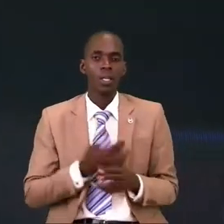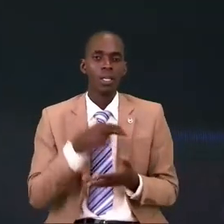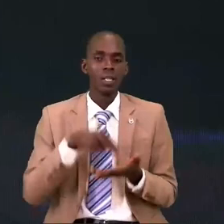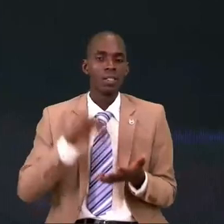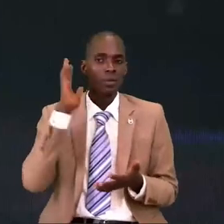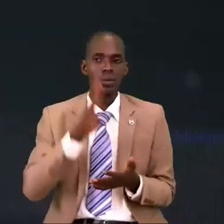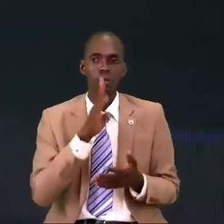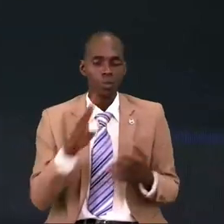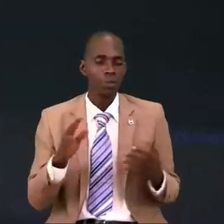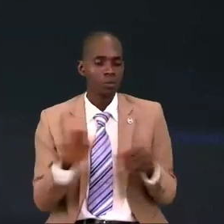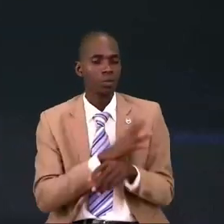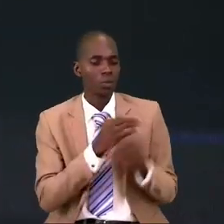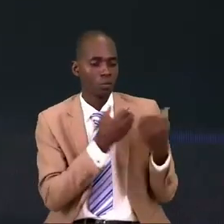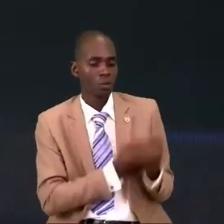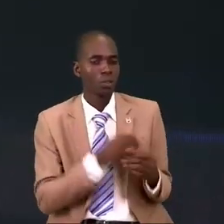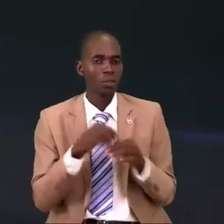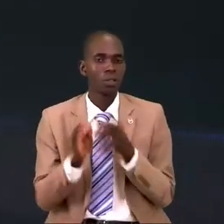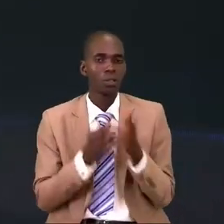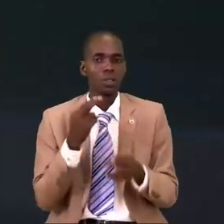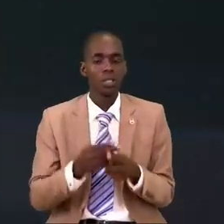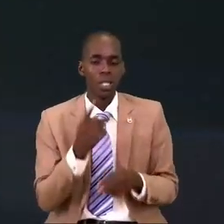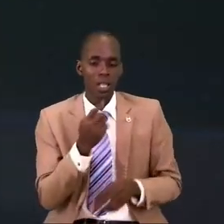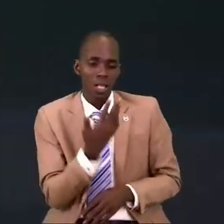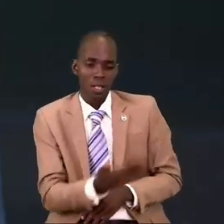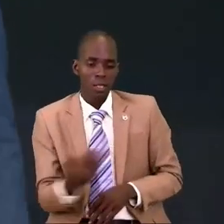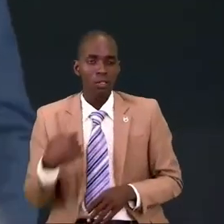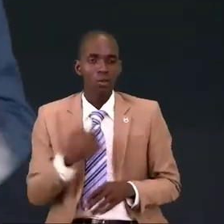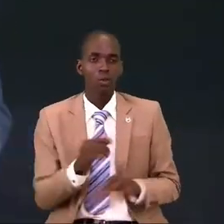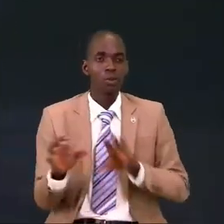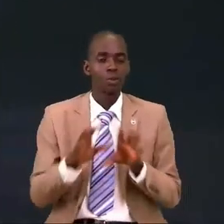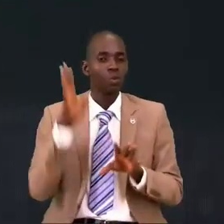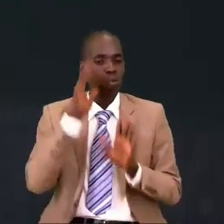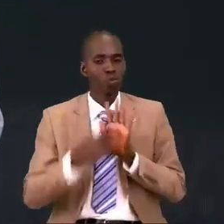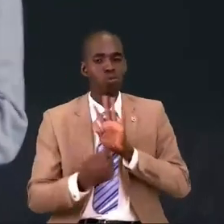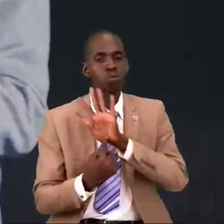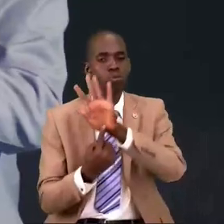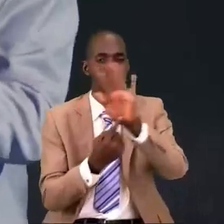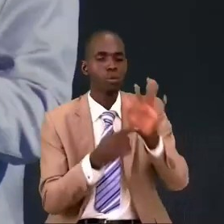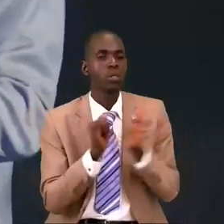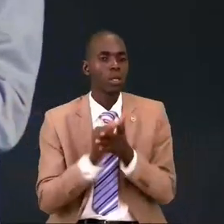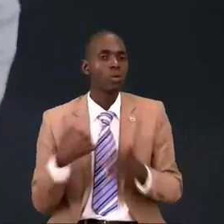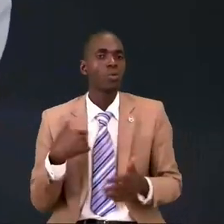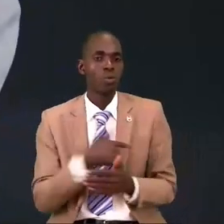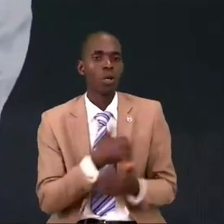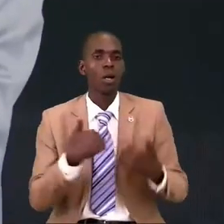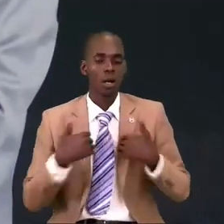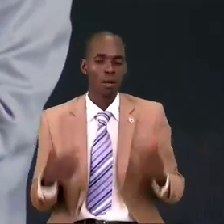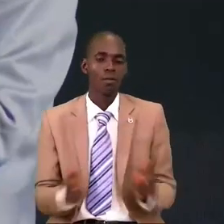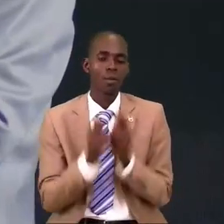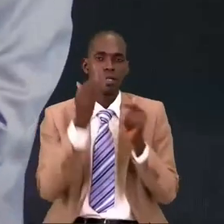le Seigneur. Et le vainqueur courageux vit au-dedans de nous. Voyons,